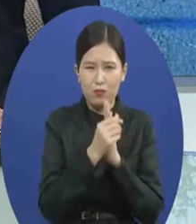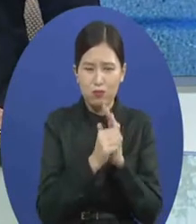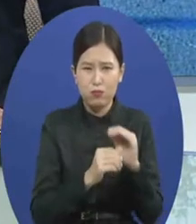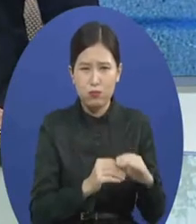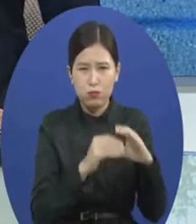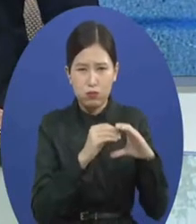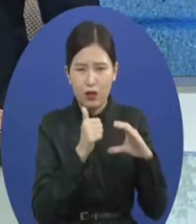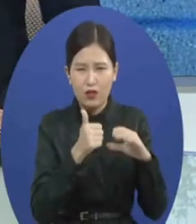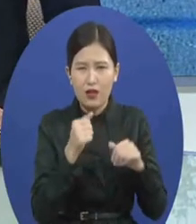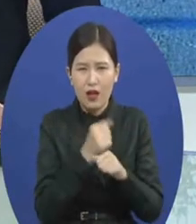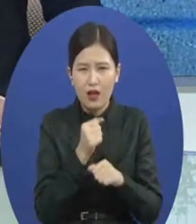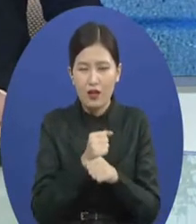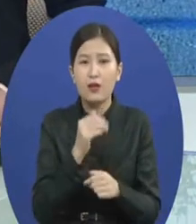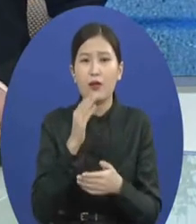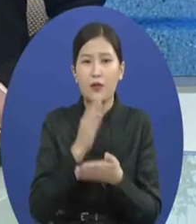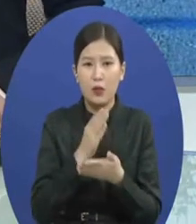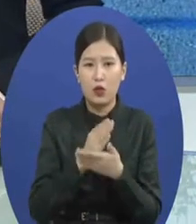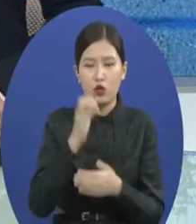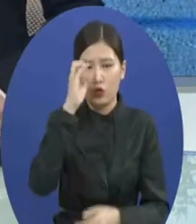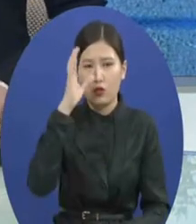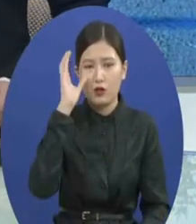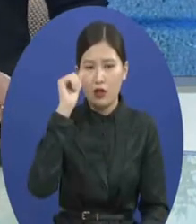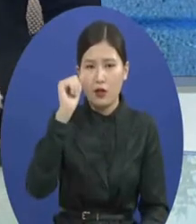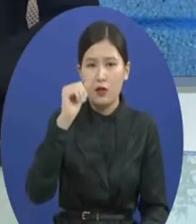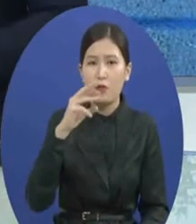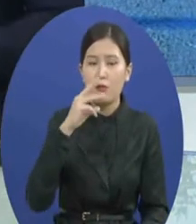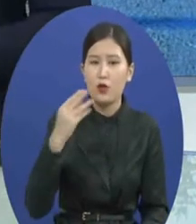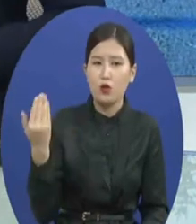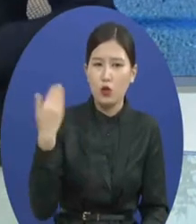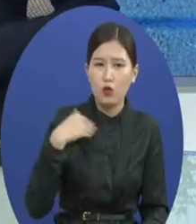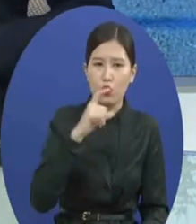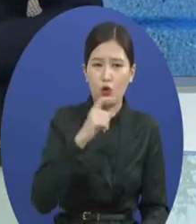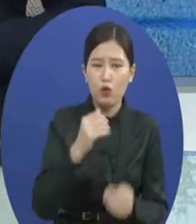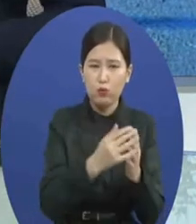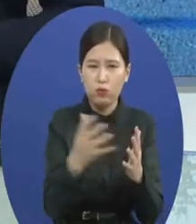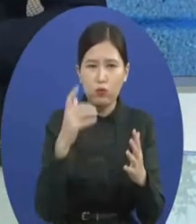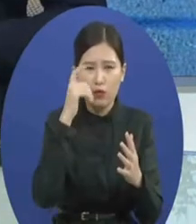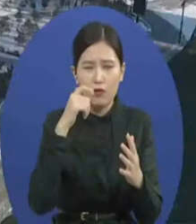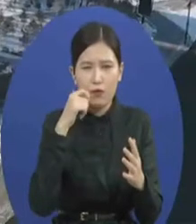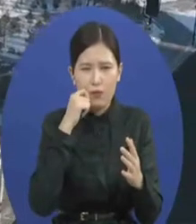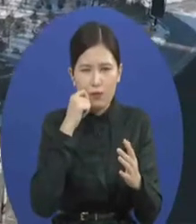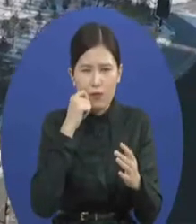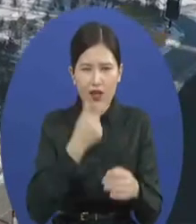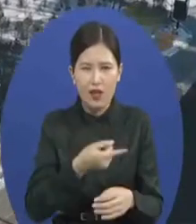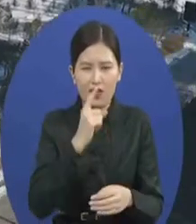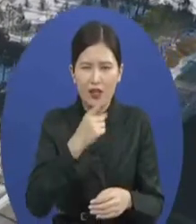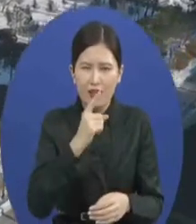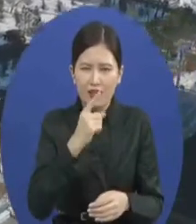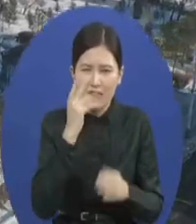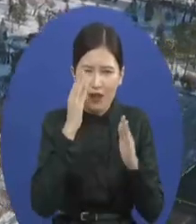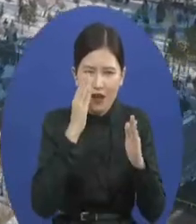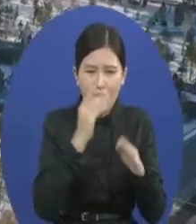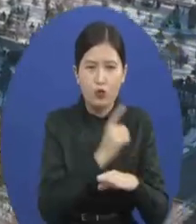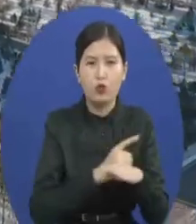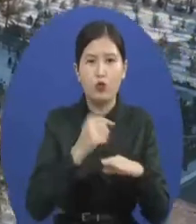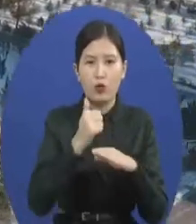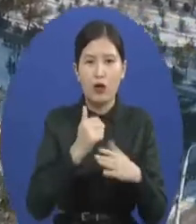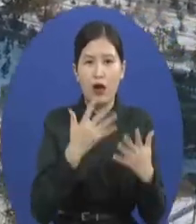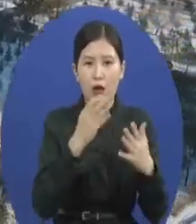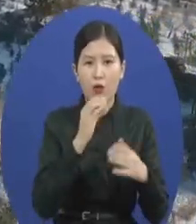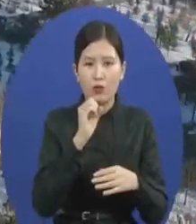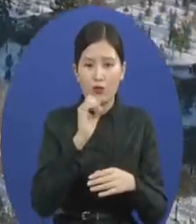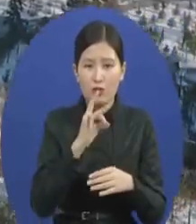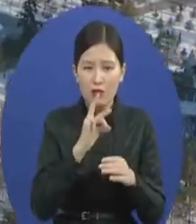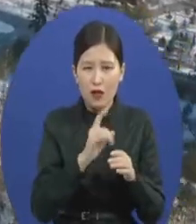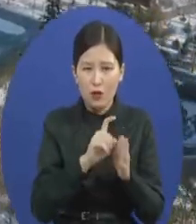ажиллаж байгаа гэсэн үг. Ерөнхий сайдын хэлснээр хүн амынхаа эрүүл мэндийг ямагт 1-р тавьсны үр дүн 10 сар дотооддоо халдварыг алдаагүй